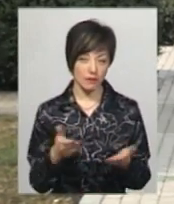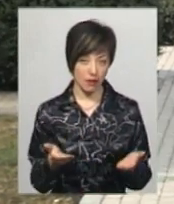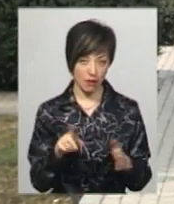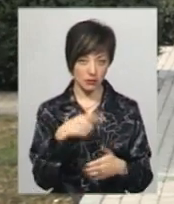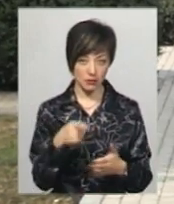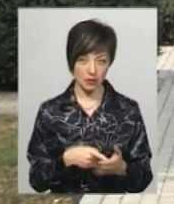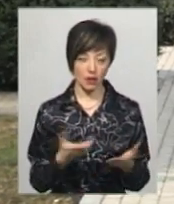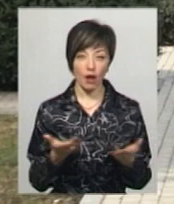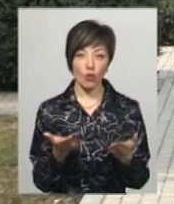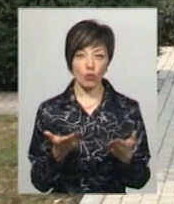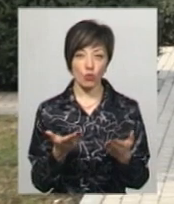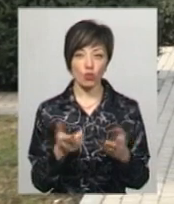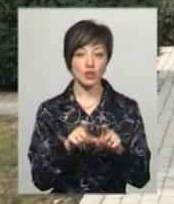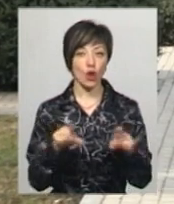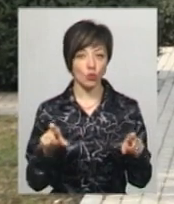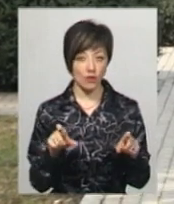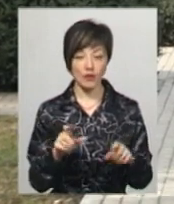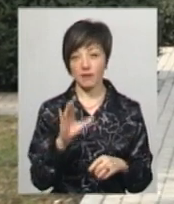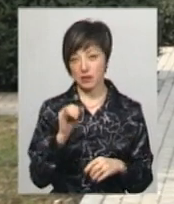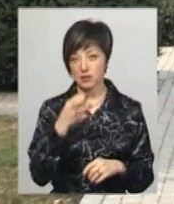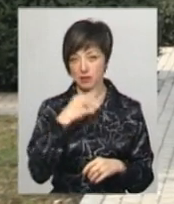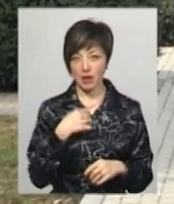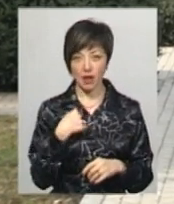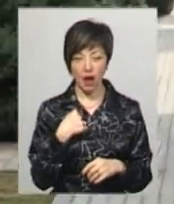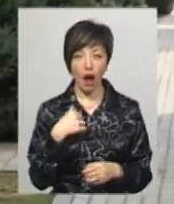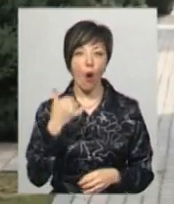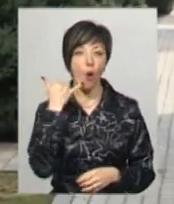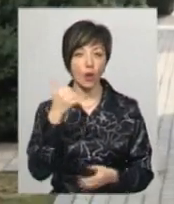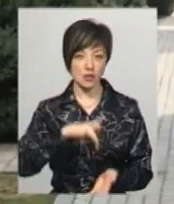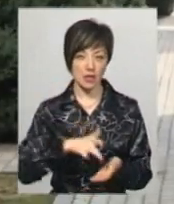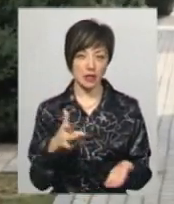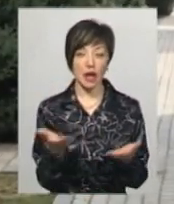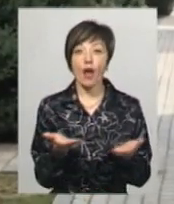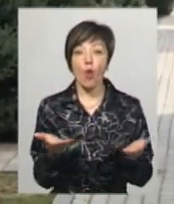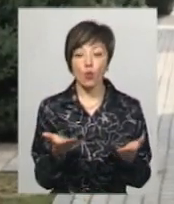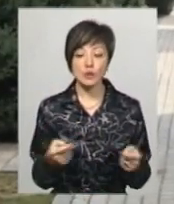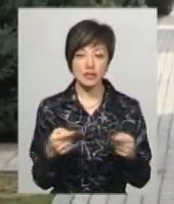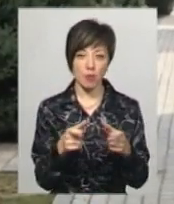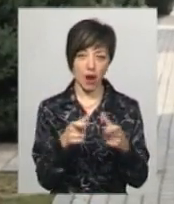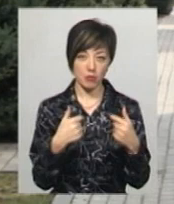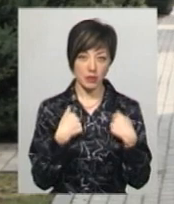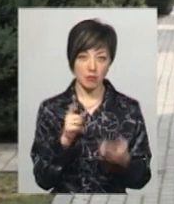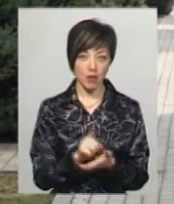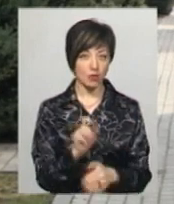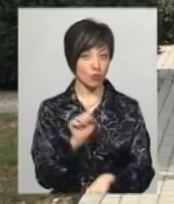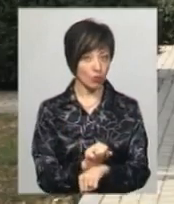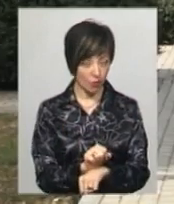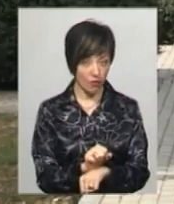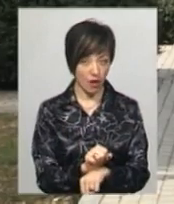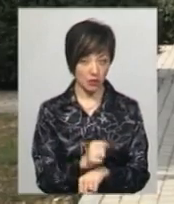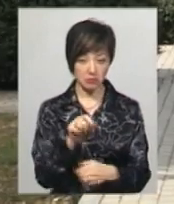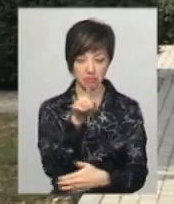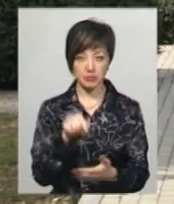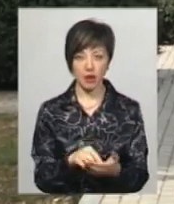представляєте, яку установу. Він сказав, я кол-центр. Яку саме картку мені мають заблокувати?